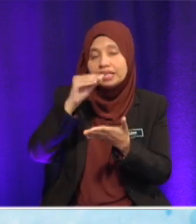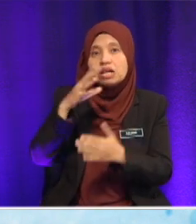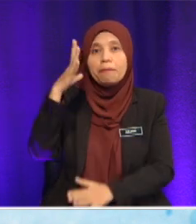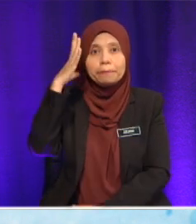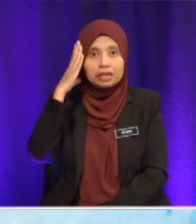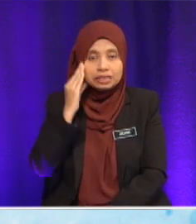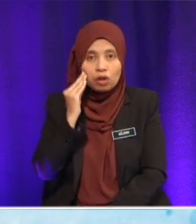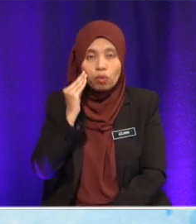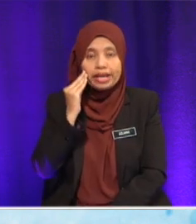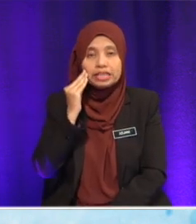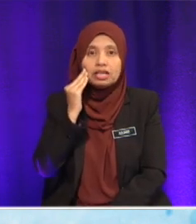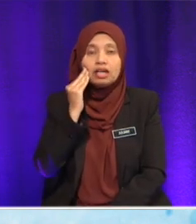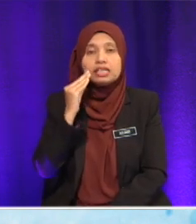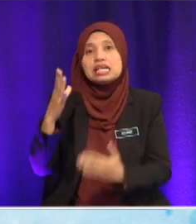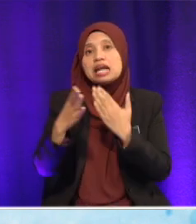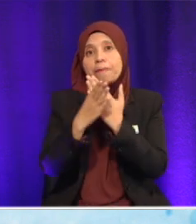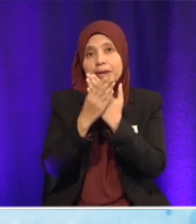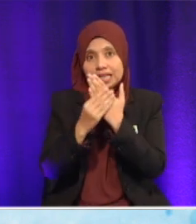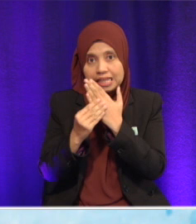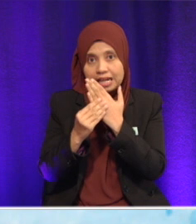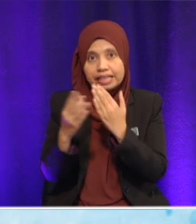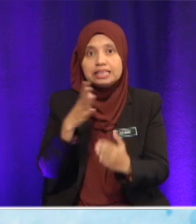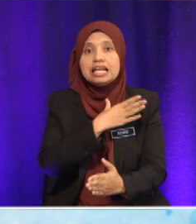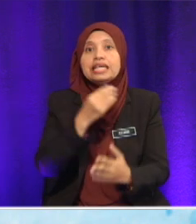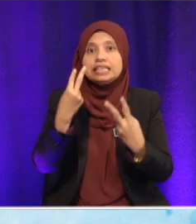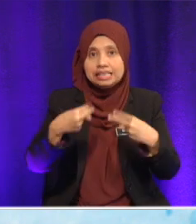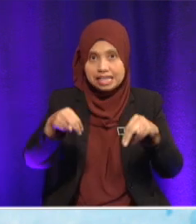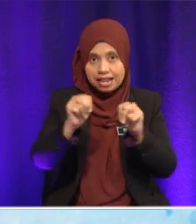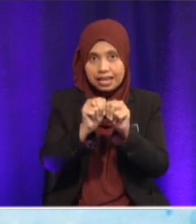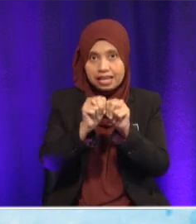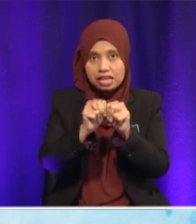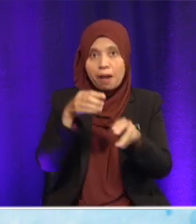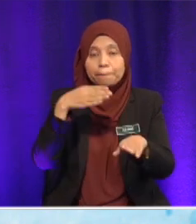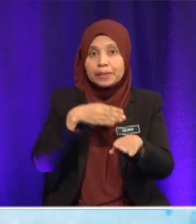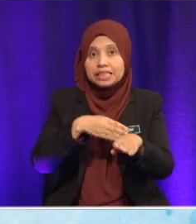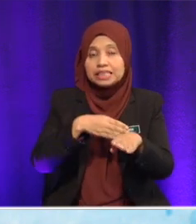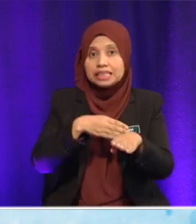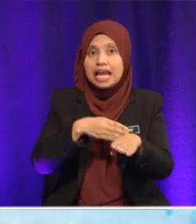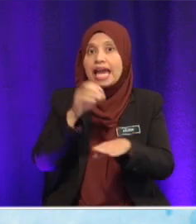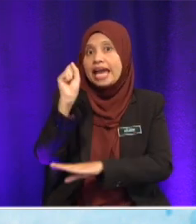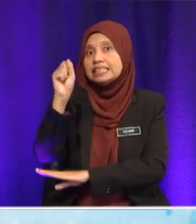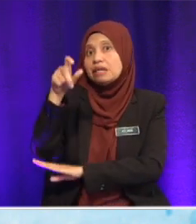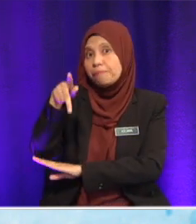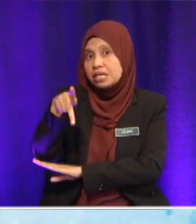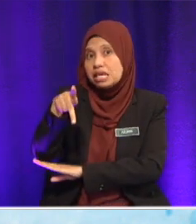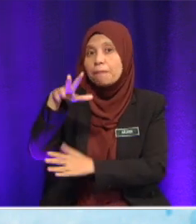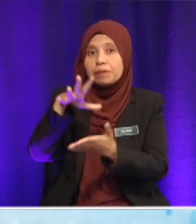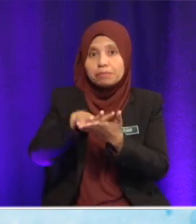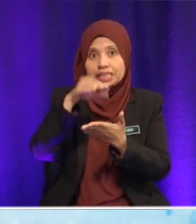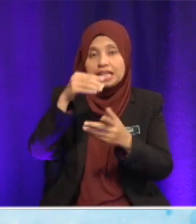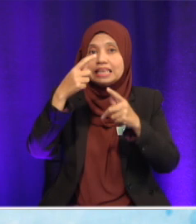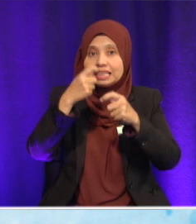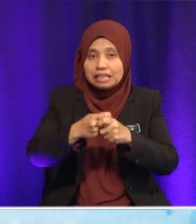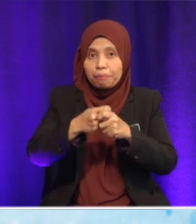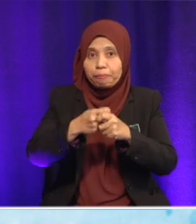nilai yang kita pembelajaran pula jelas satu penetapan atau